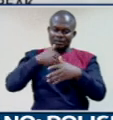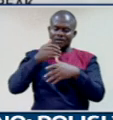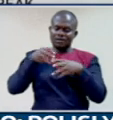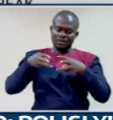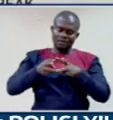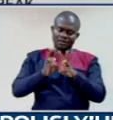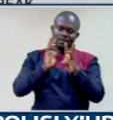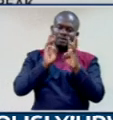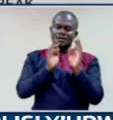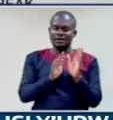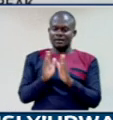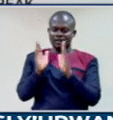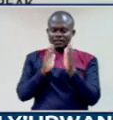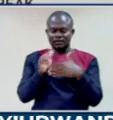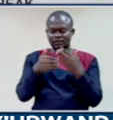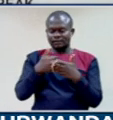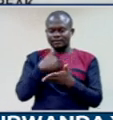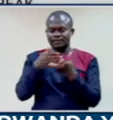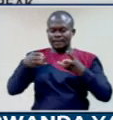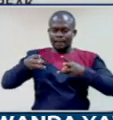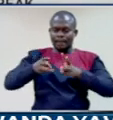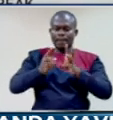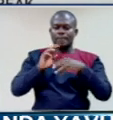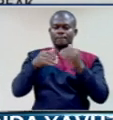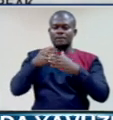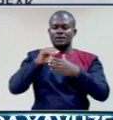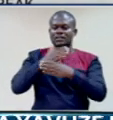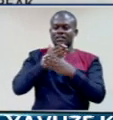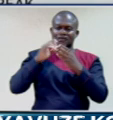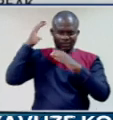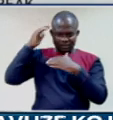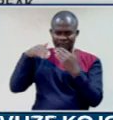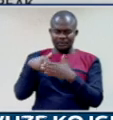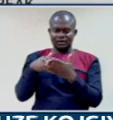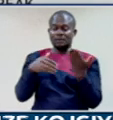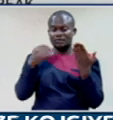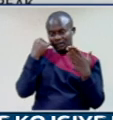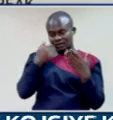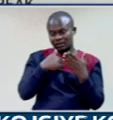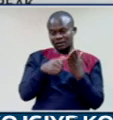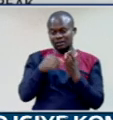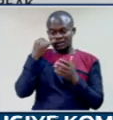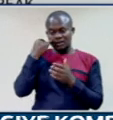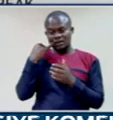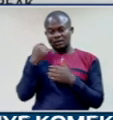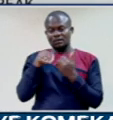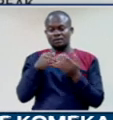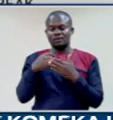uburyo iroganize, dufite uburyo duhanahana amakuru. Uza kugira ikibazo gikomeye rero